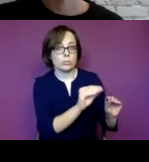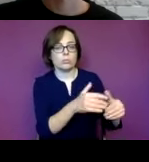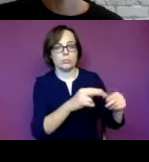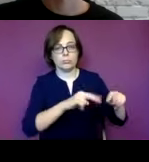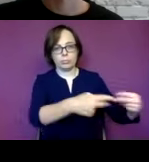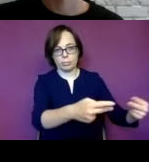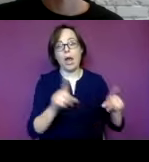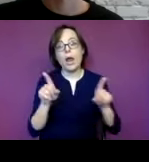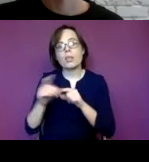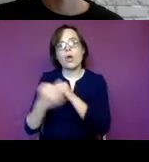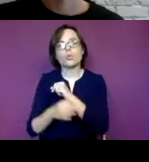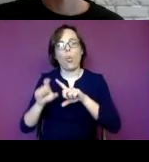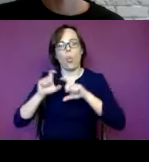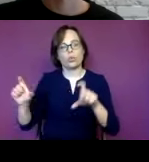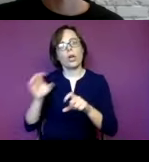moje.